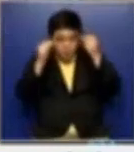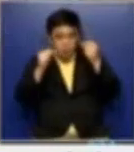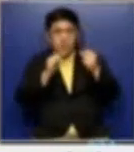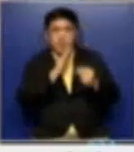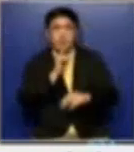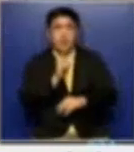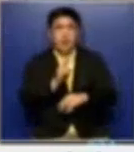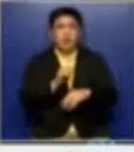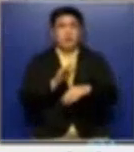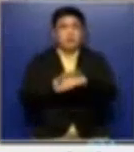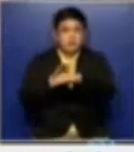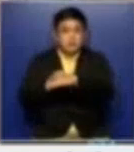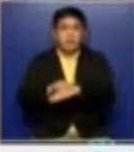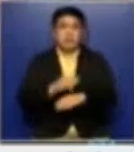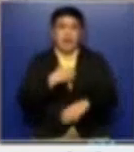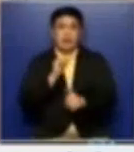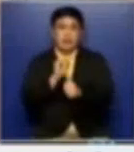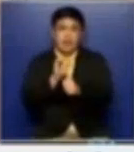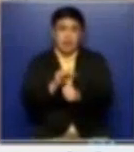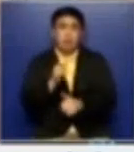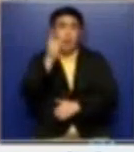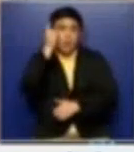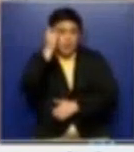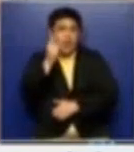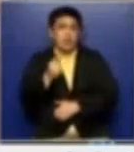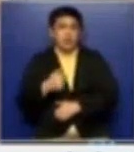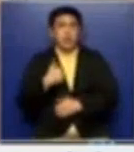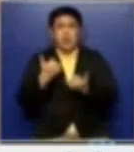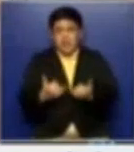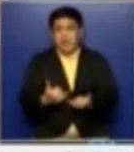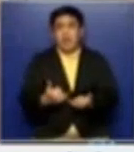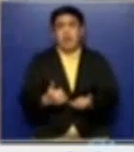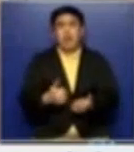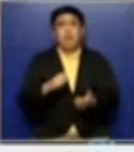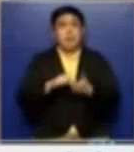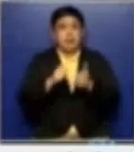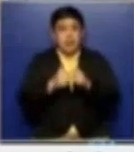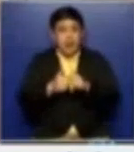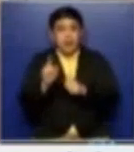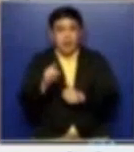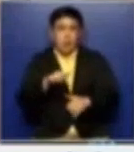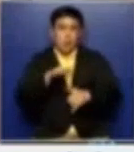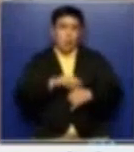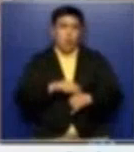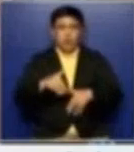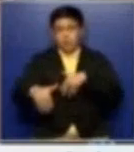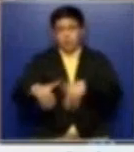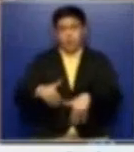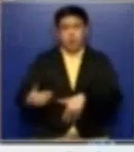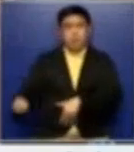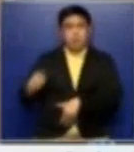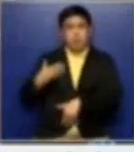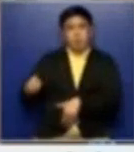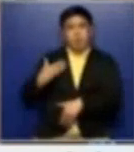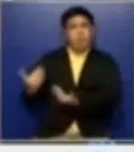ก้ำเกินก็ขอได้เข้าใจว่านี่มันอัดอั้นถูกกดดันมาจากพี่น้องประชาชนขอ